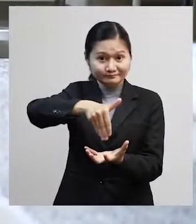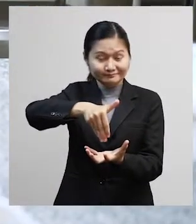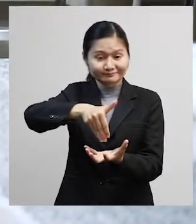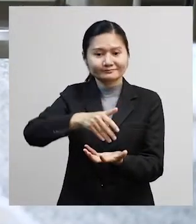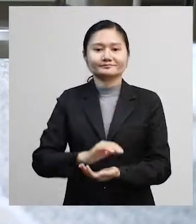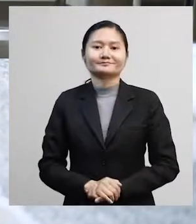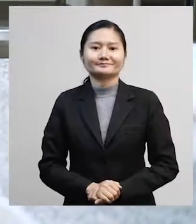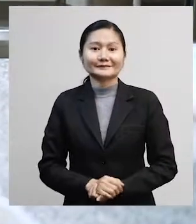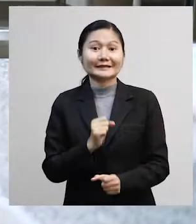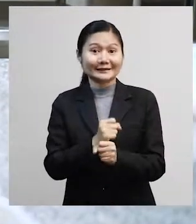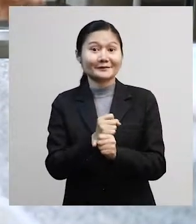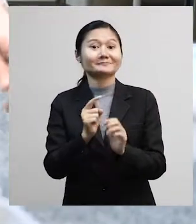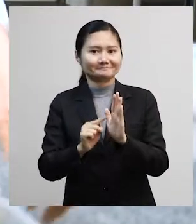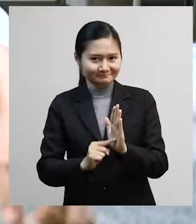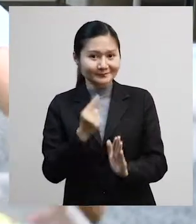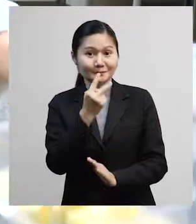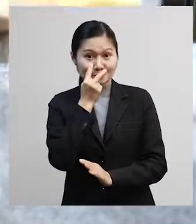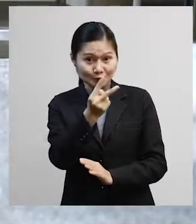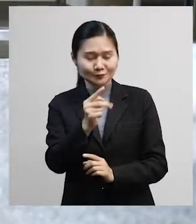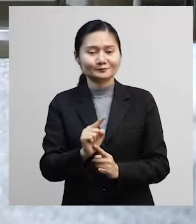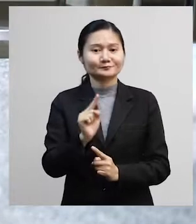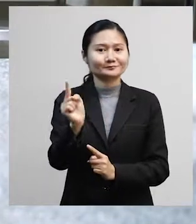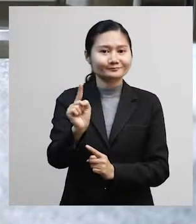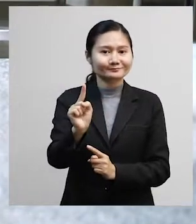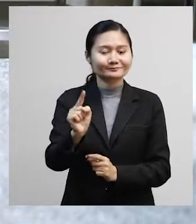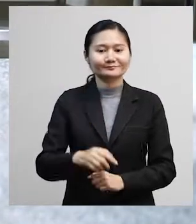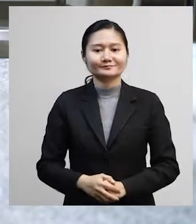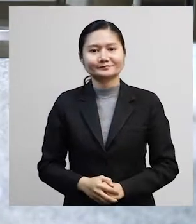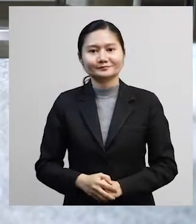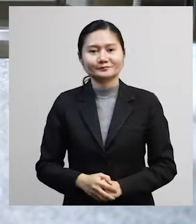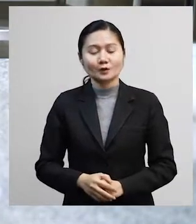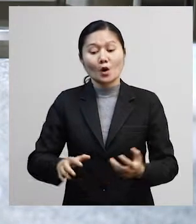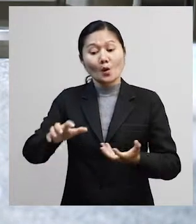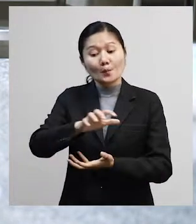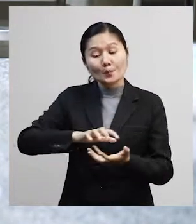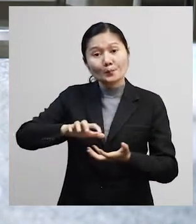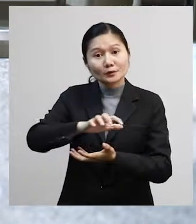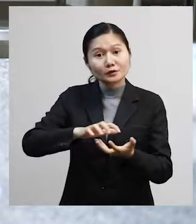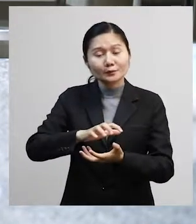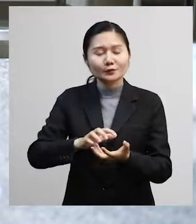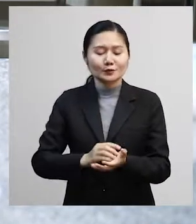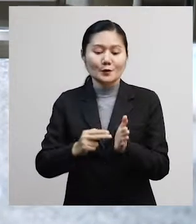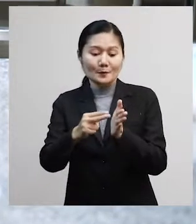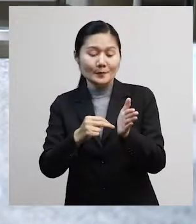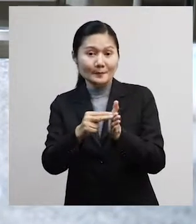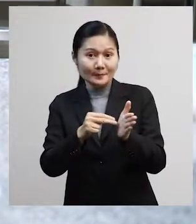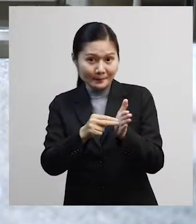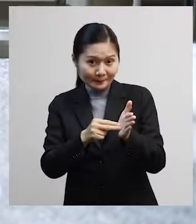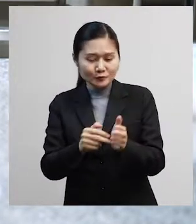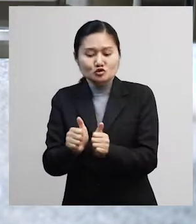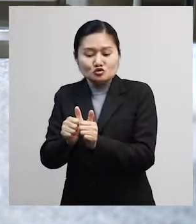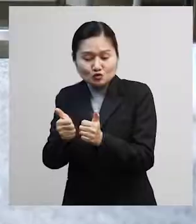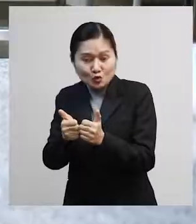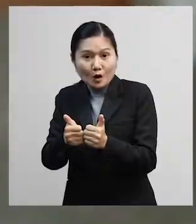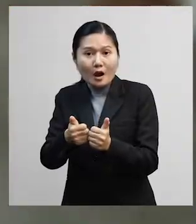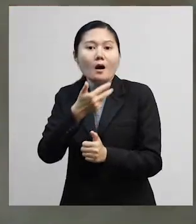ค่ะมาเริ่มลงมือทำกันนะคะอย่างแรกนะคะเราจะตีส่วนผสมของเนยพีนัทบัตเตอร์แล้วก็น้ำต